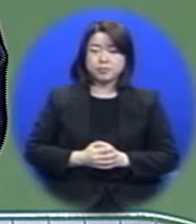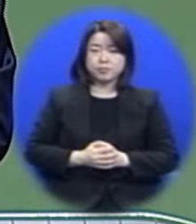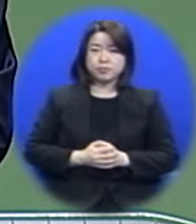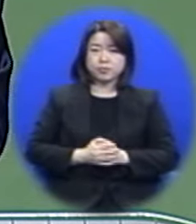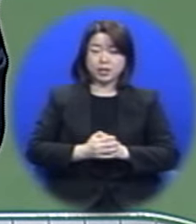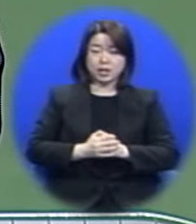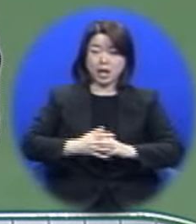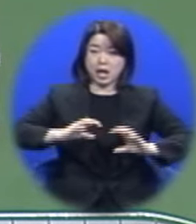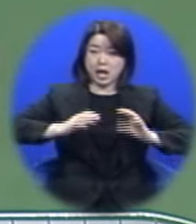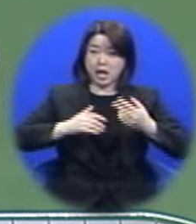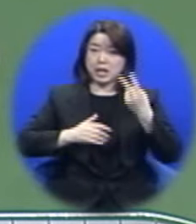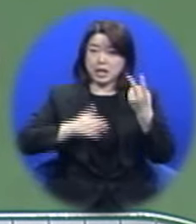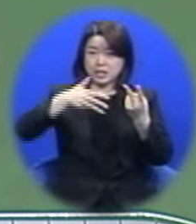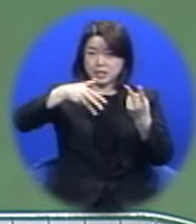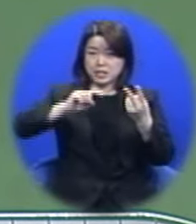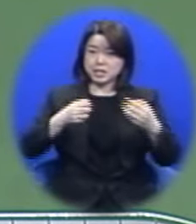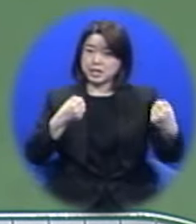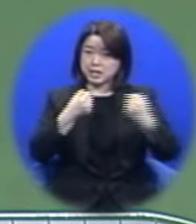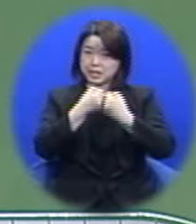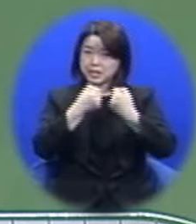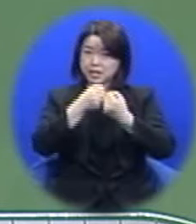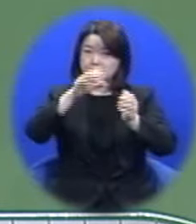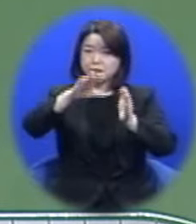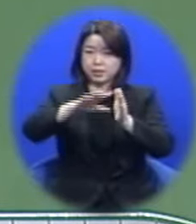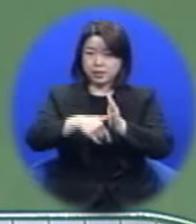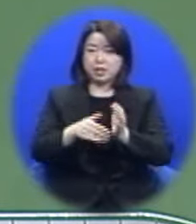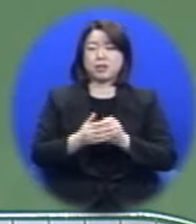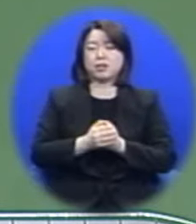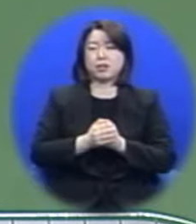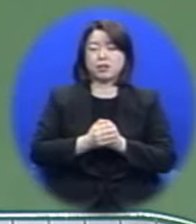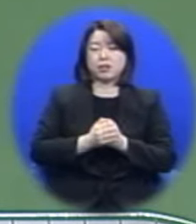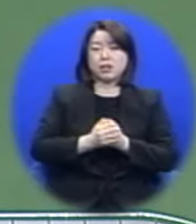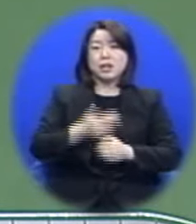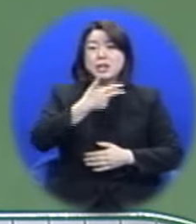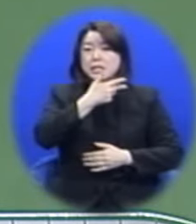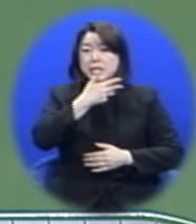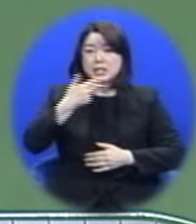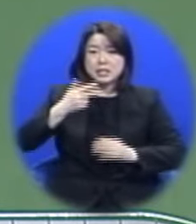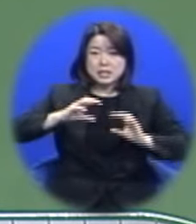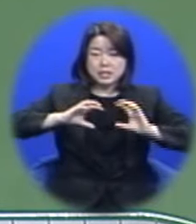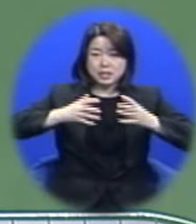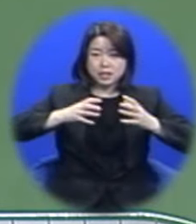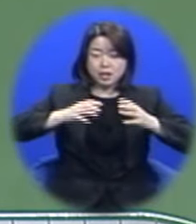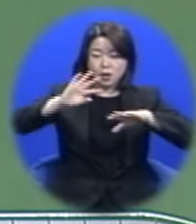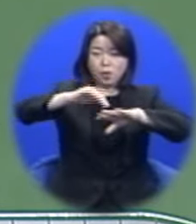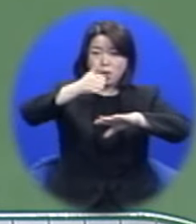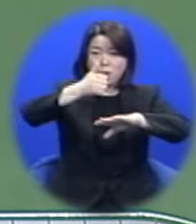세계 제2차 대전 때 그때 대영 제국의 왕실이